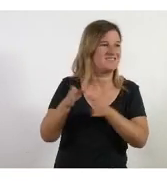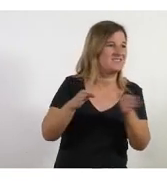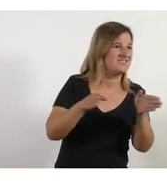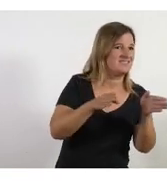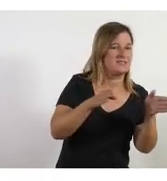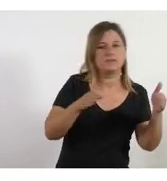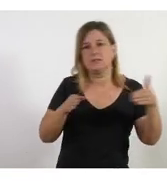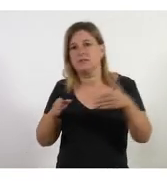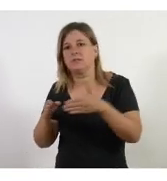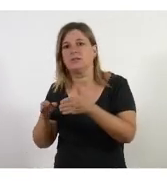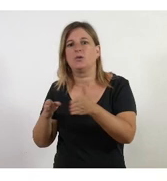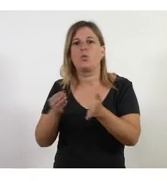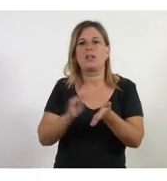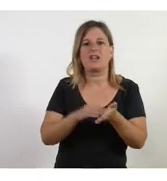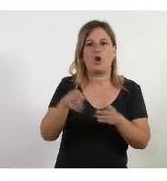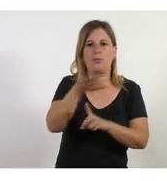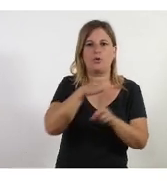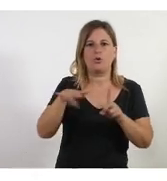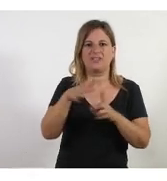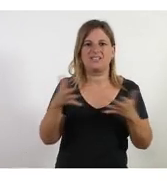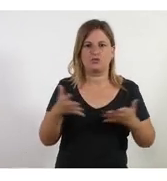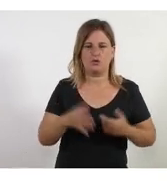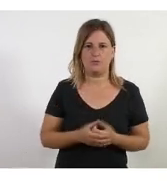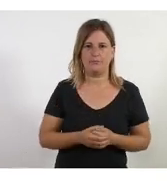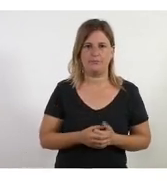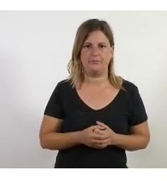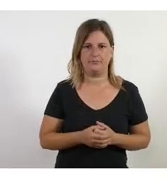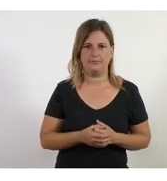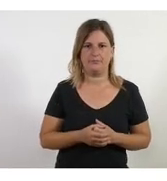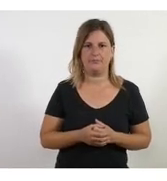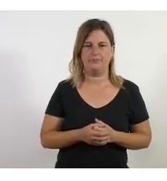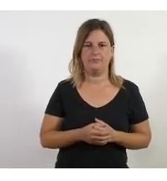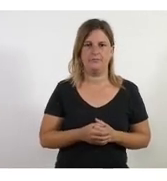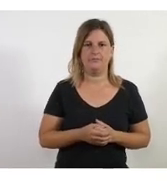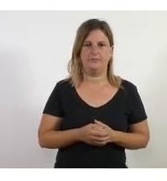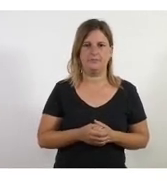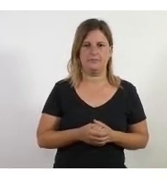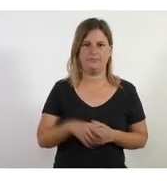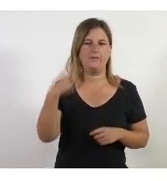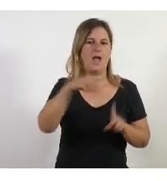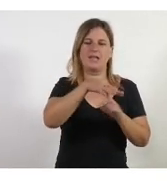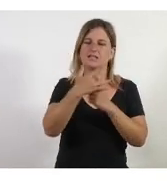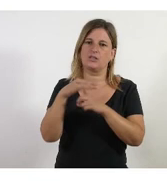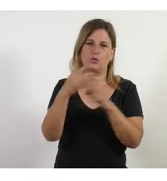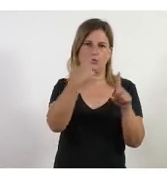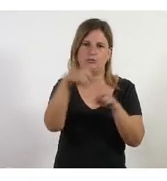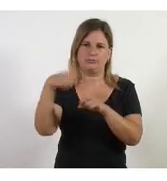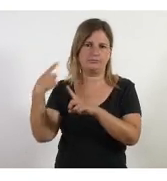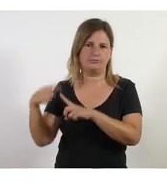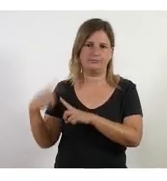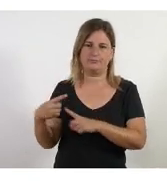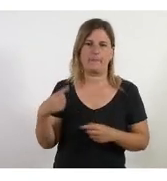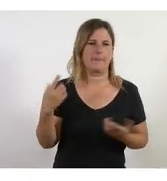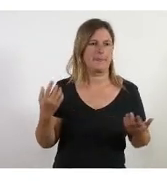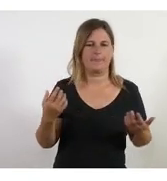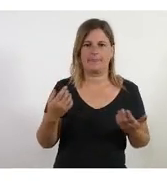de gestionar aquest context o aquesta acceptació. Sí, jo crec que hi ha situacions i situacions. Hi ha situacions que són